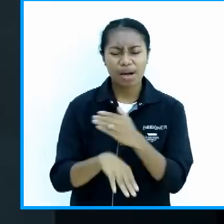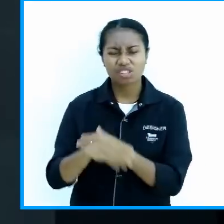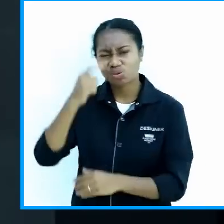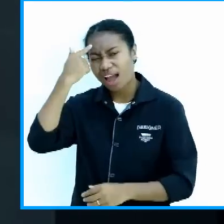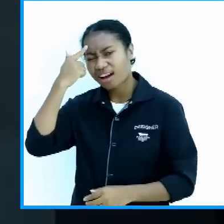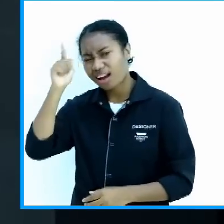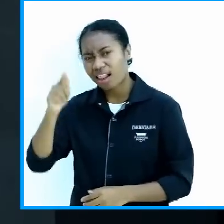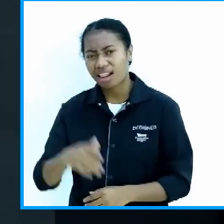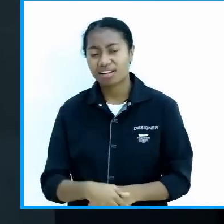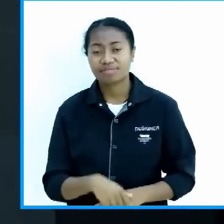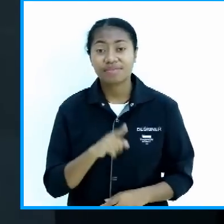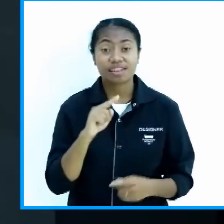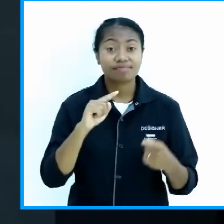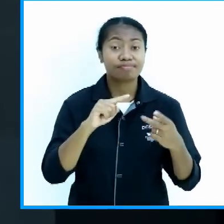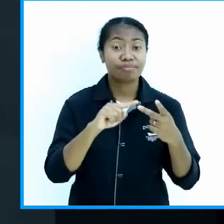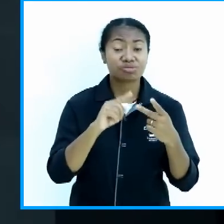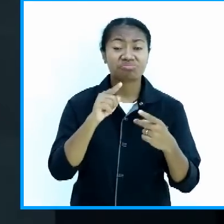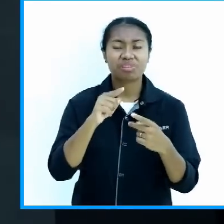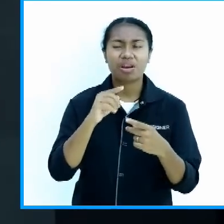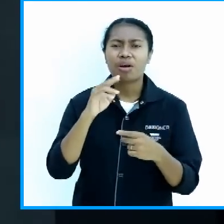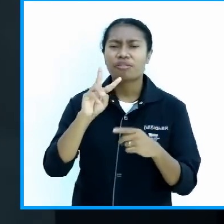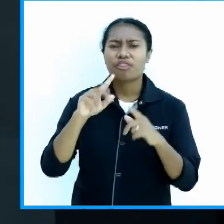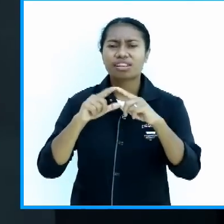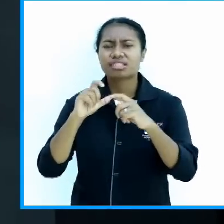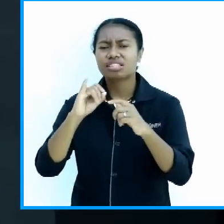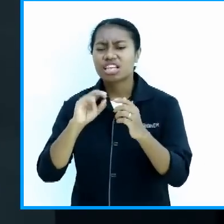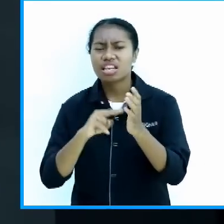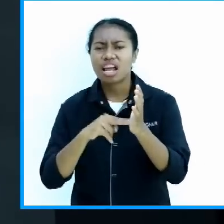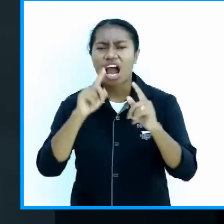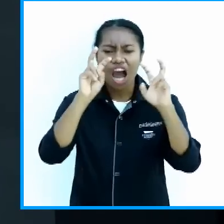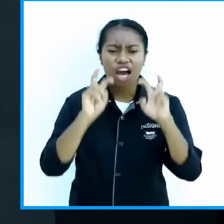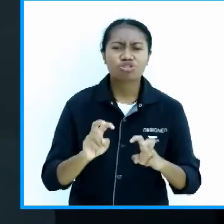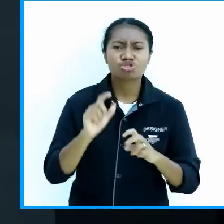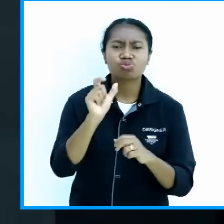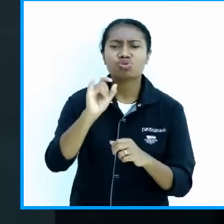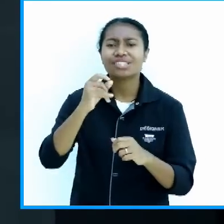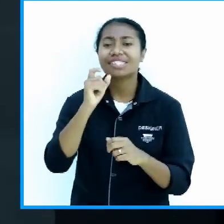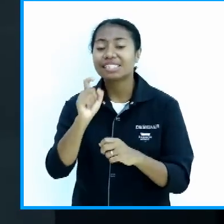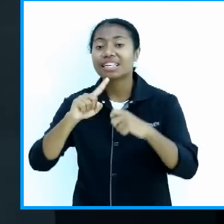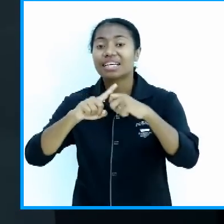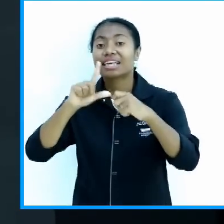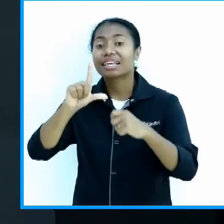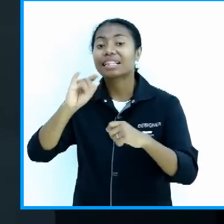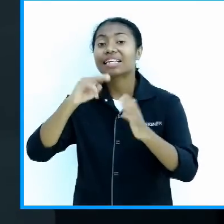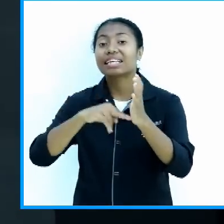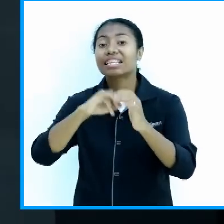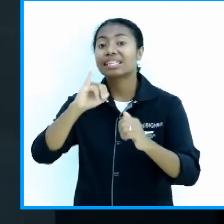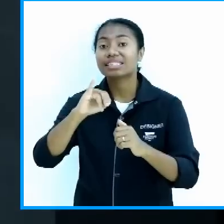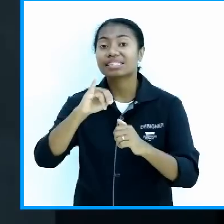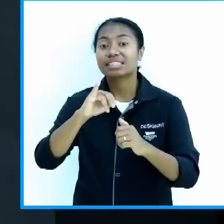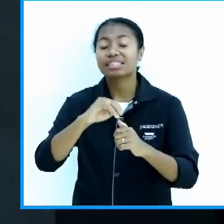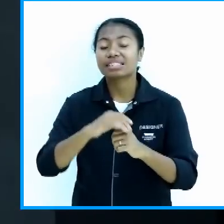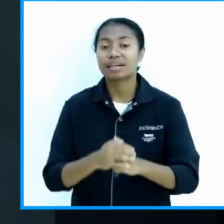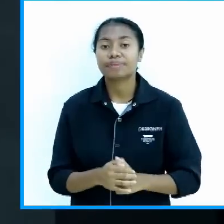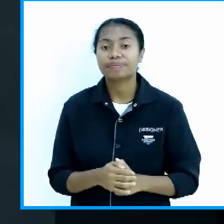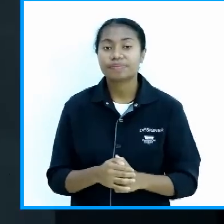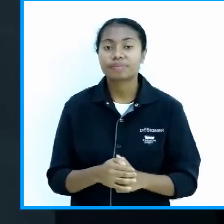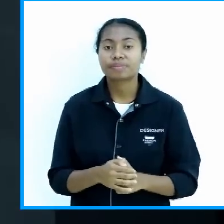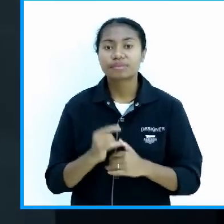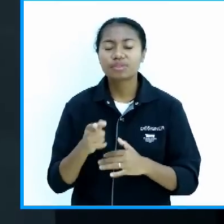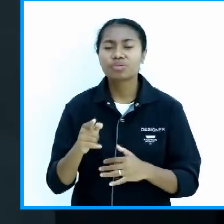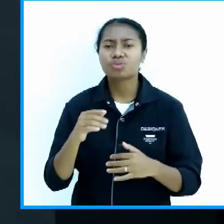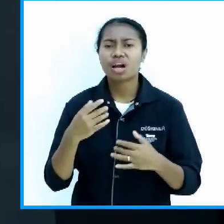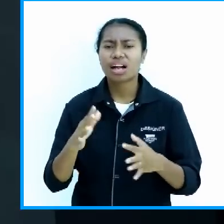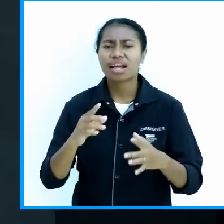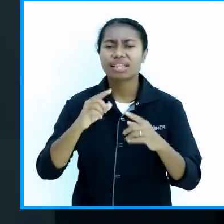harus ada uji klinis. Dan seandainya ada DNA lain selain dari virus di dalam vaksin itu akan tertangkap di uji klinis. Akan